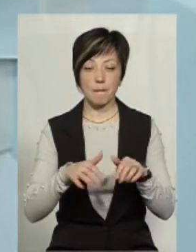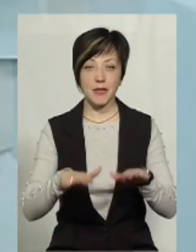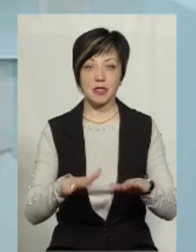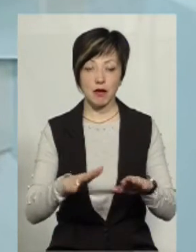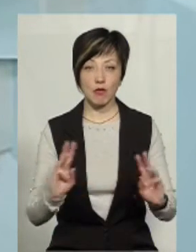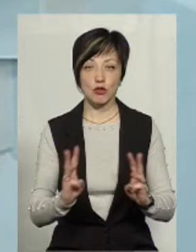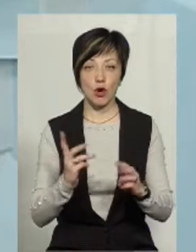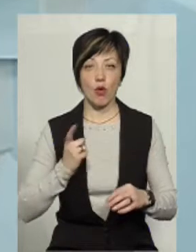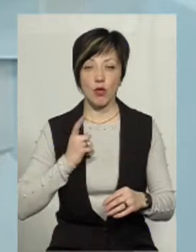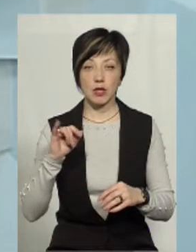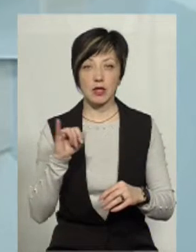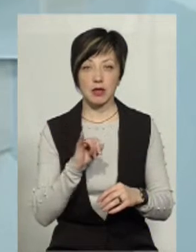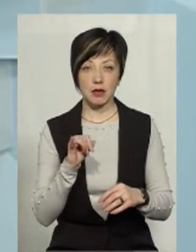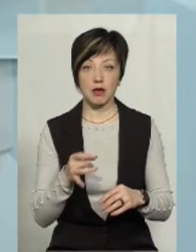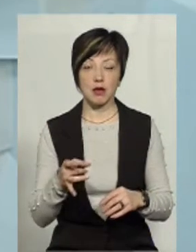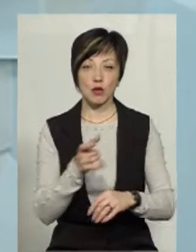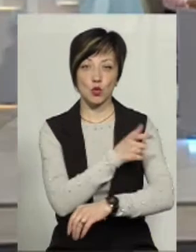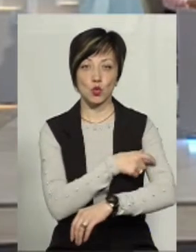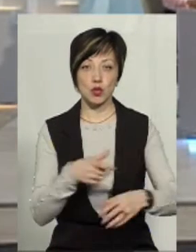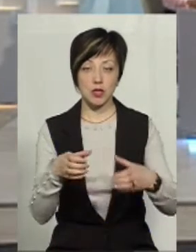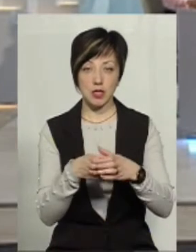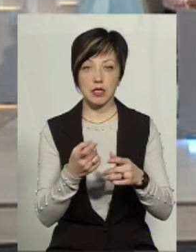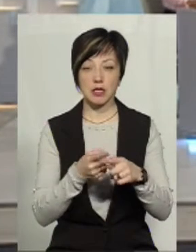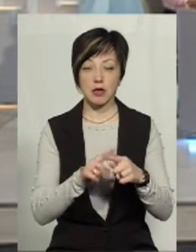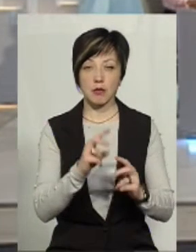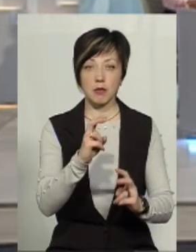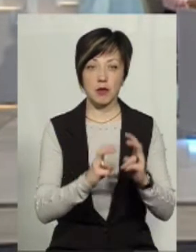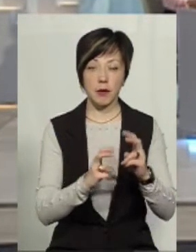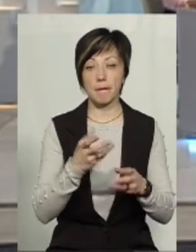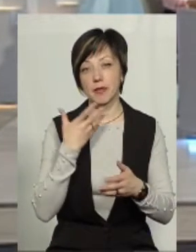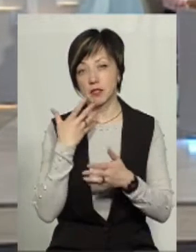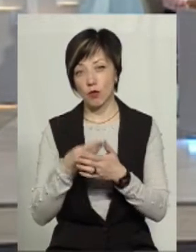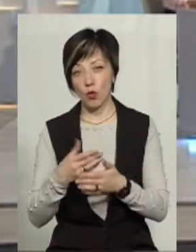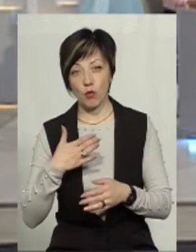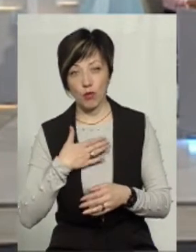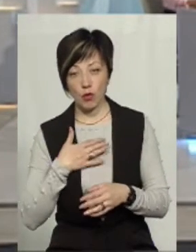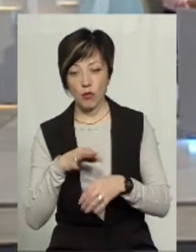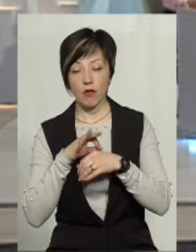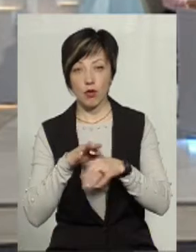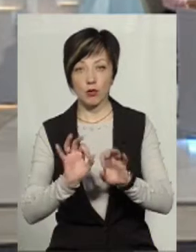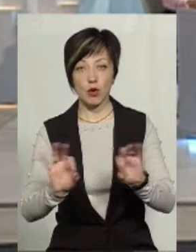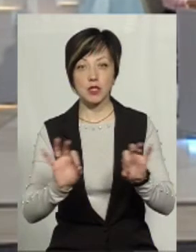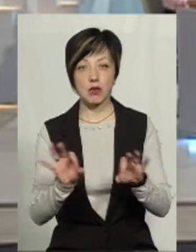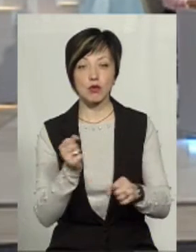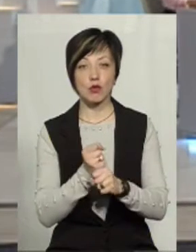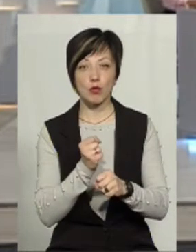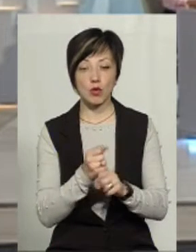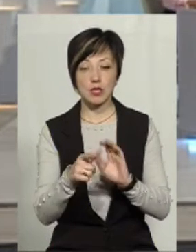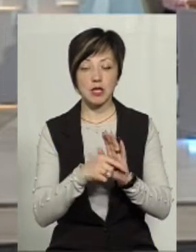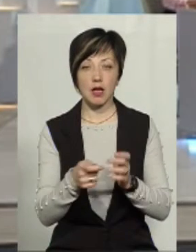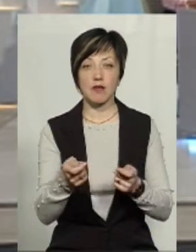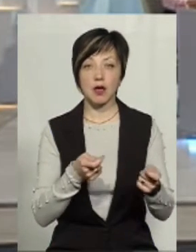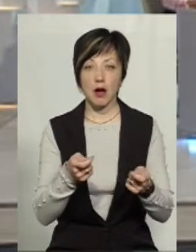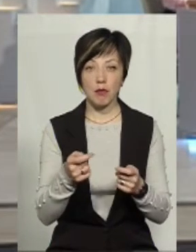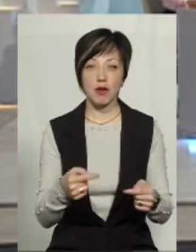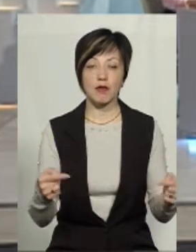місцевої пожежної охорони і добровільних пожежних дружин. Це стосується підприємств. Ми з своєї сторони проводимо також роз'яснювальну роботу з керівниками